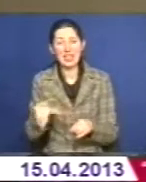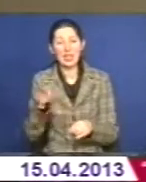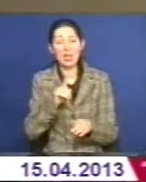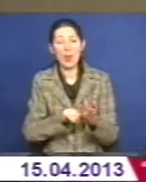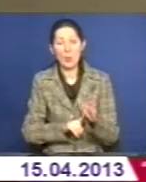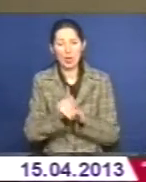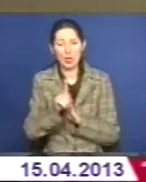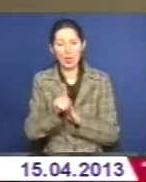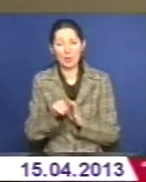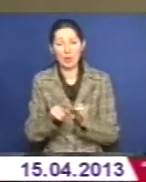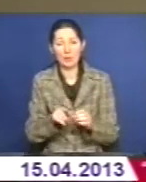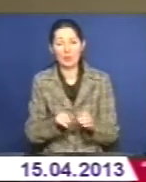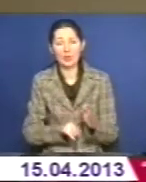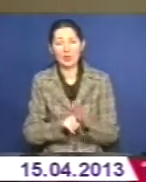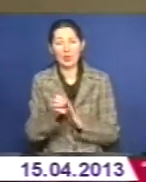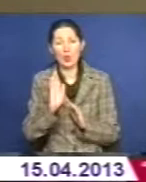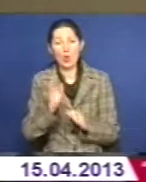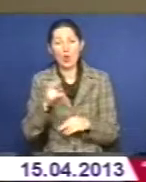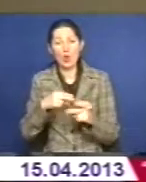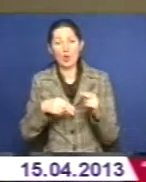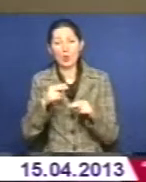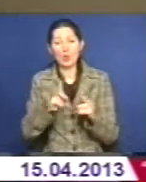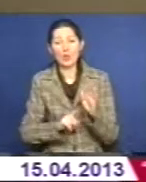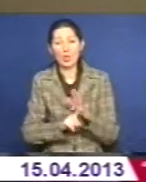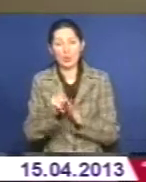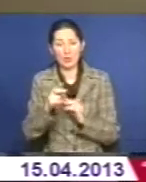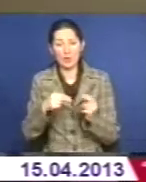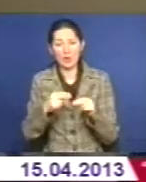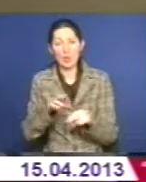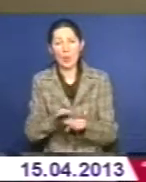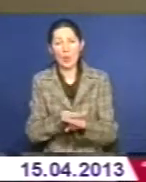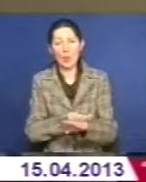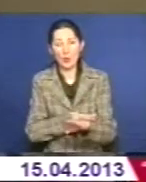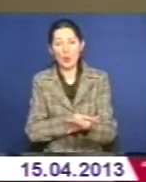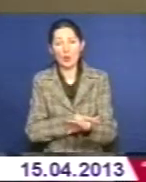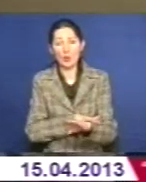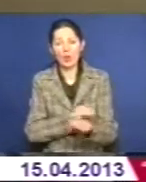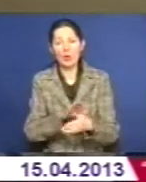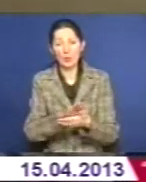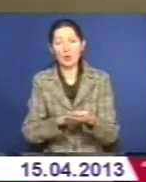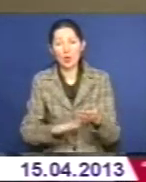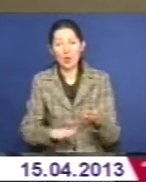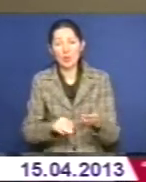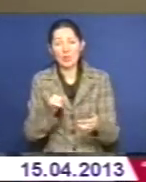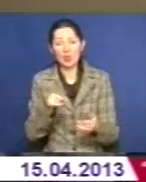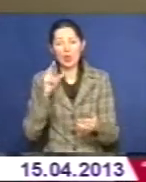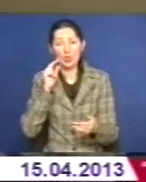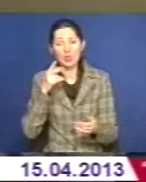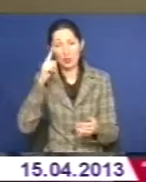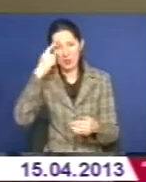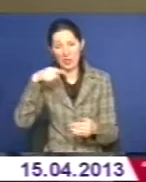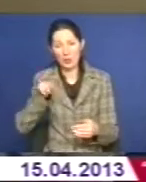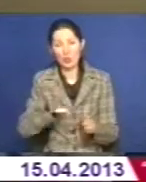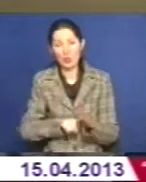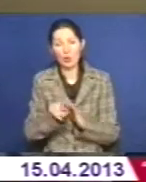привілей, потім було розпочато будівництво, яке тривало, ви знаєте, досить довгий час. І, власне, з того часу ми знаємо спочатку